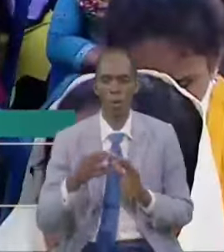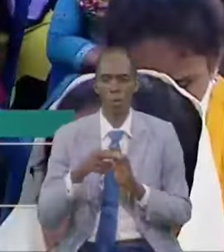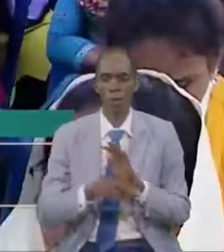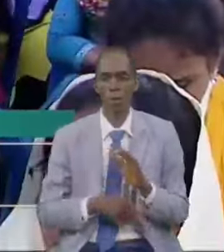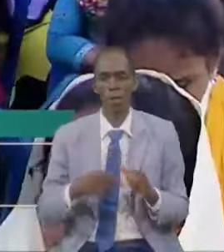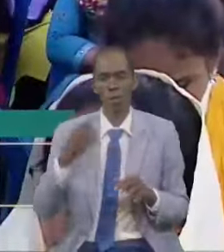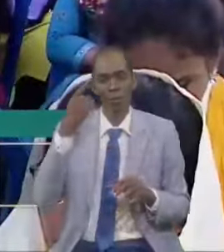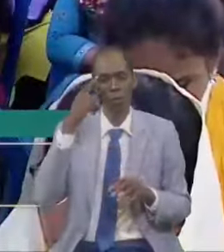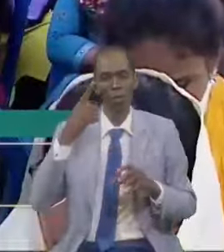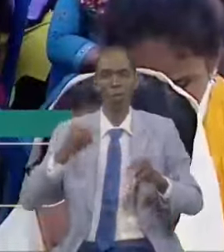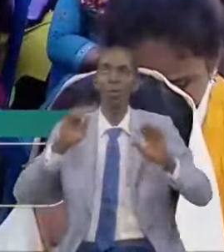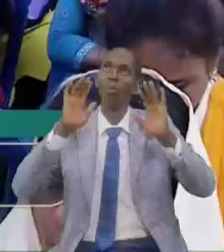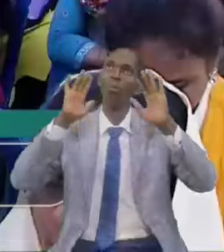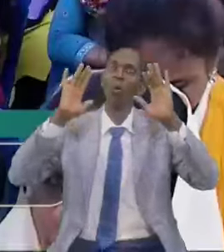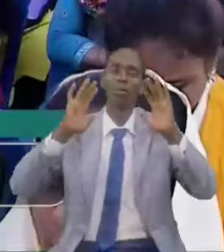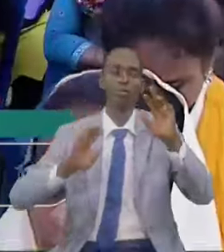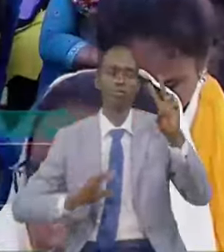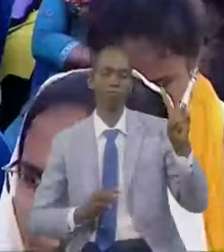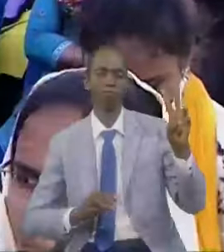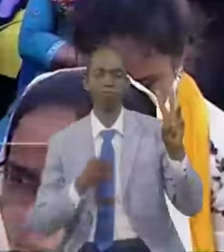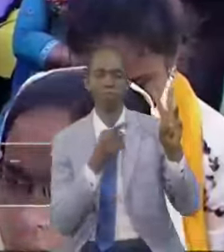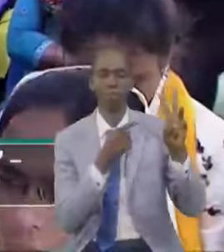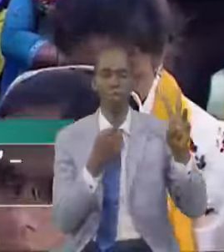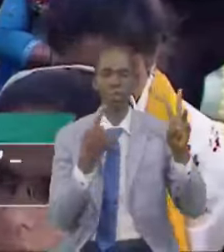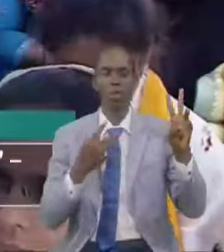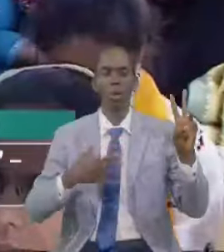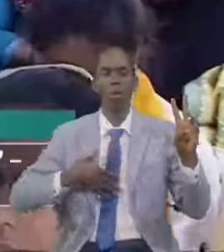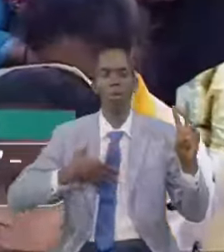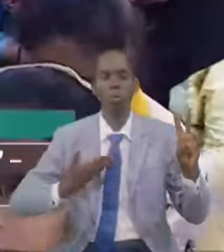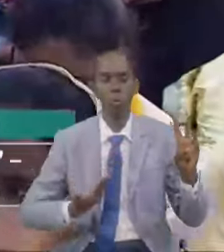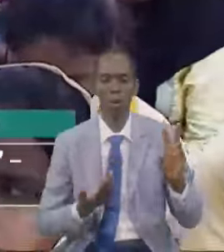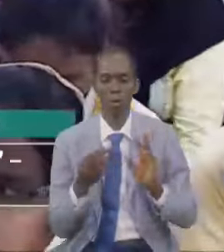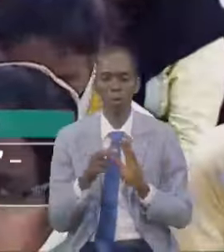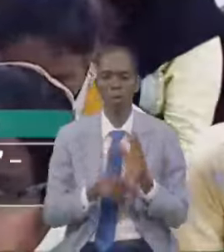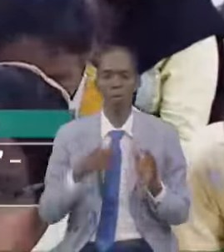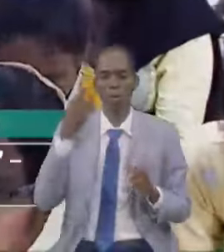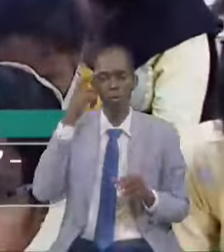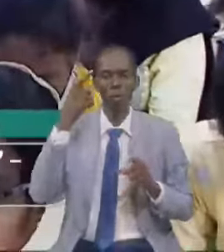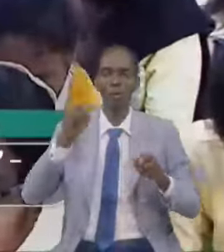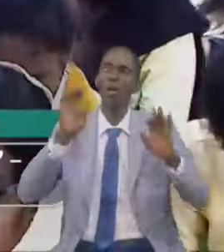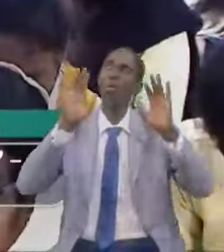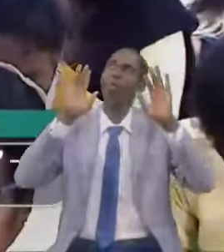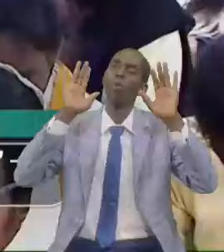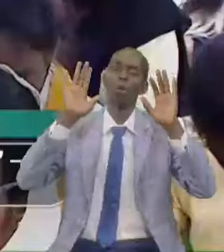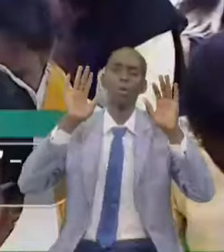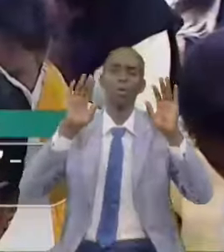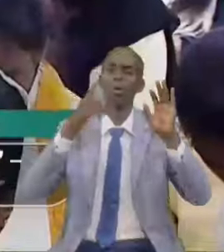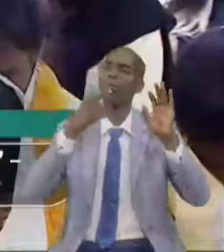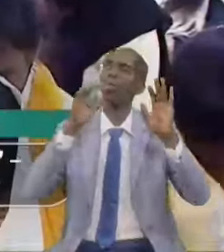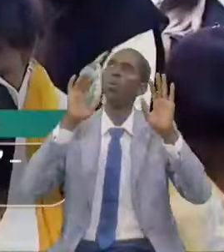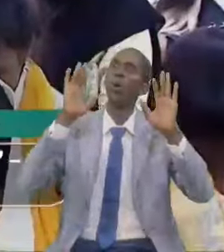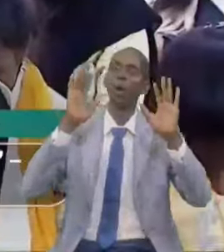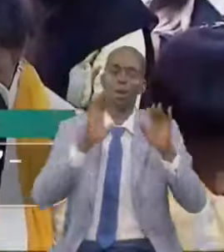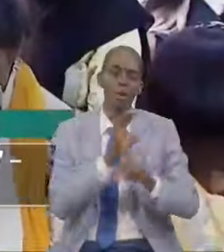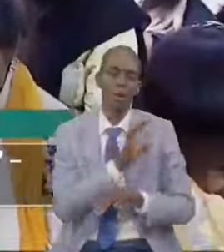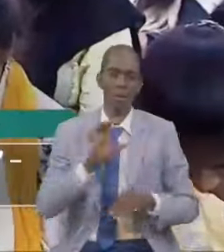wonderful. Modatiga adbhutamaina karyala kosam ishtam undali. Christ is called wonderful. Kristuni